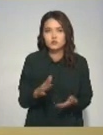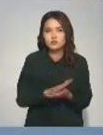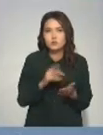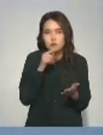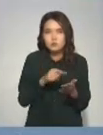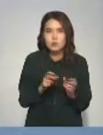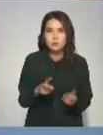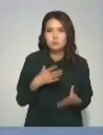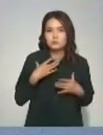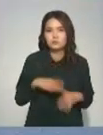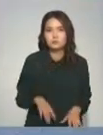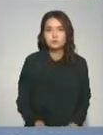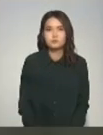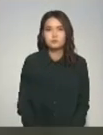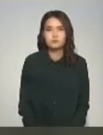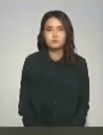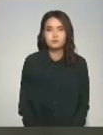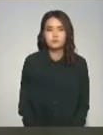не угрожало.